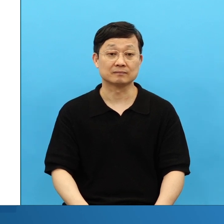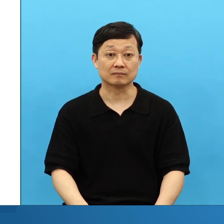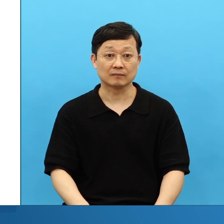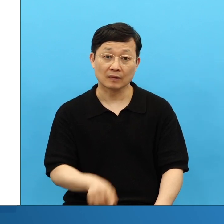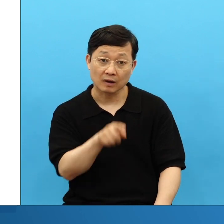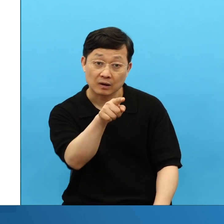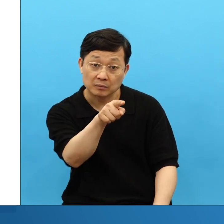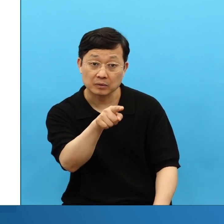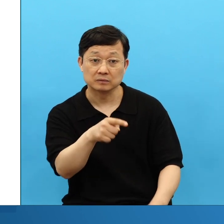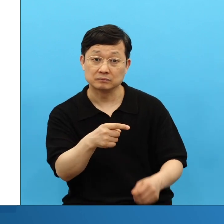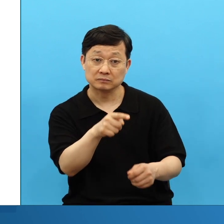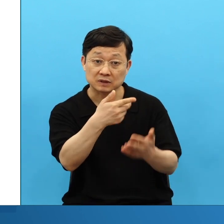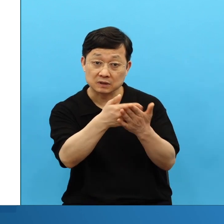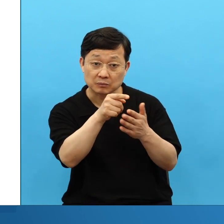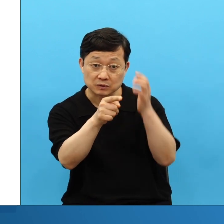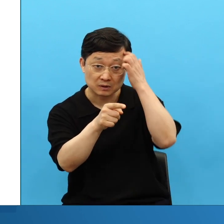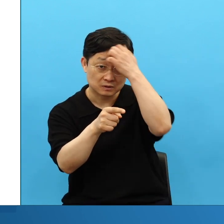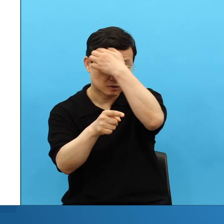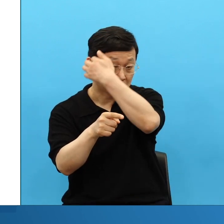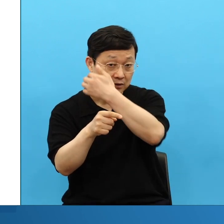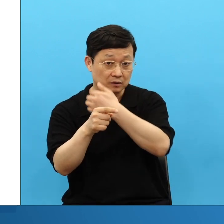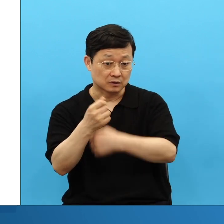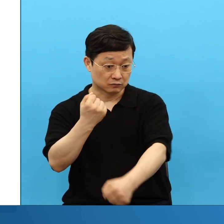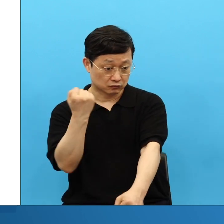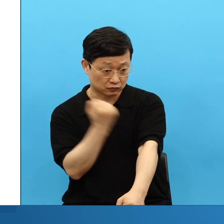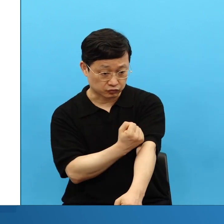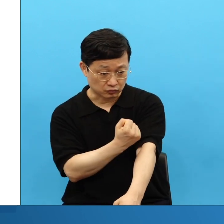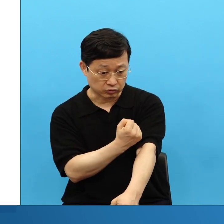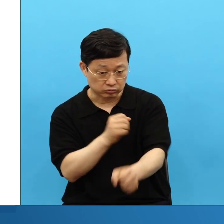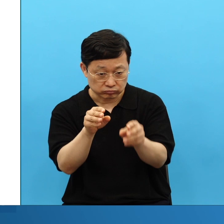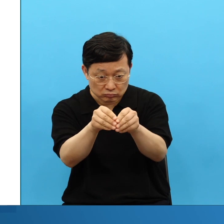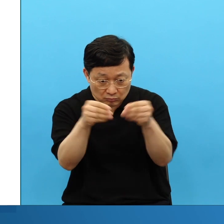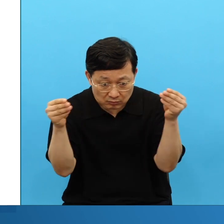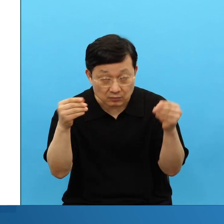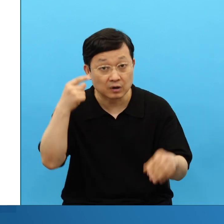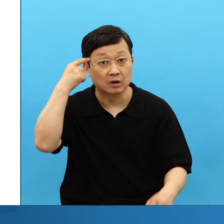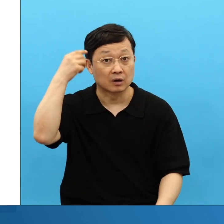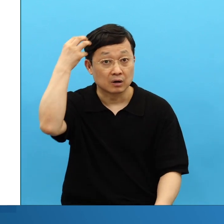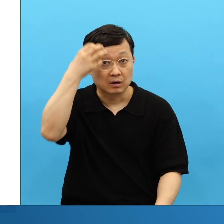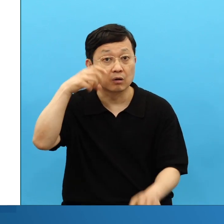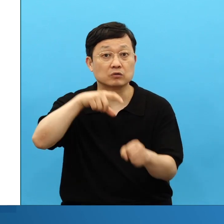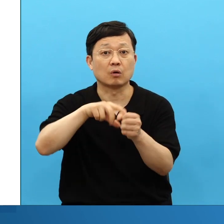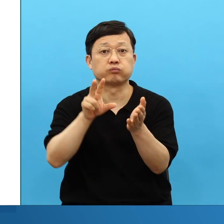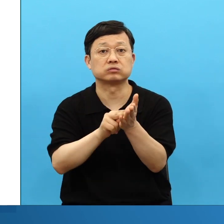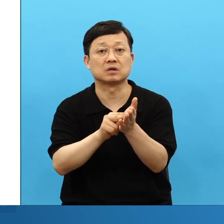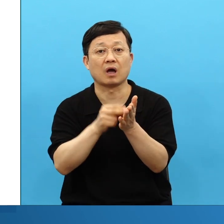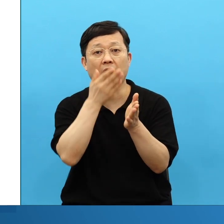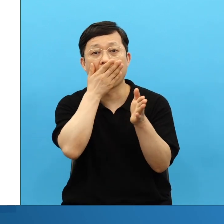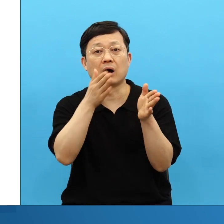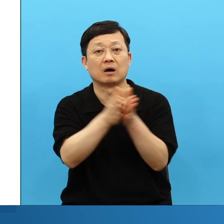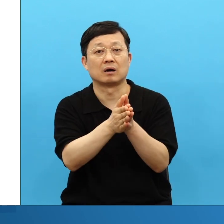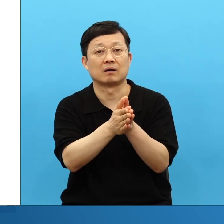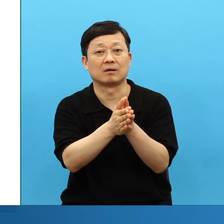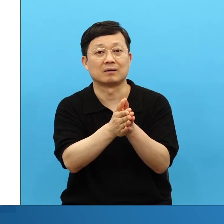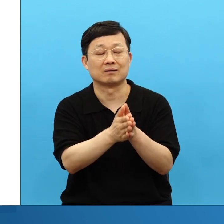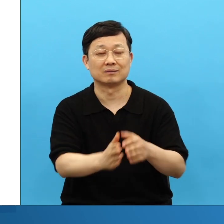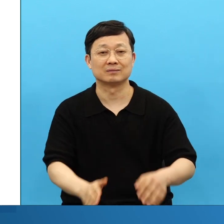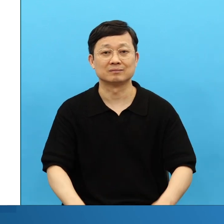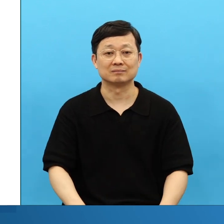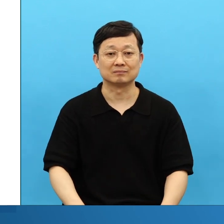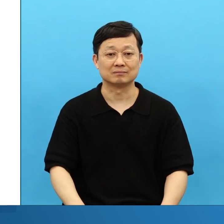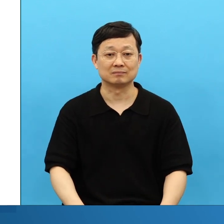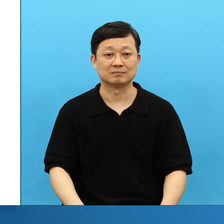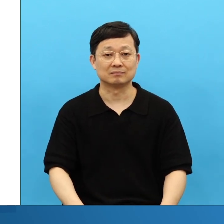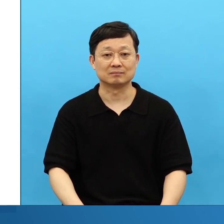결국은 중독은 영적 문제입니다. 영적 문제가 뭔지는 말씀을 통해서 더 깊이 확인하실 수 있을 겁니다. 제가 이